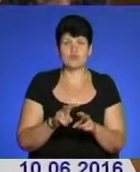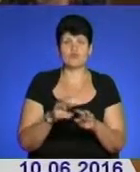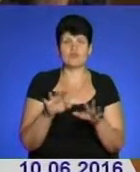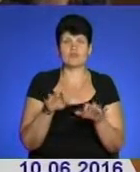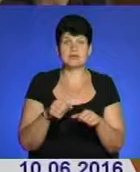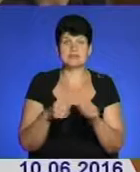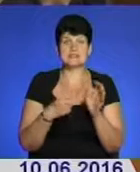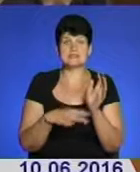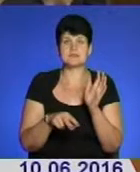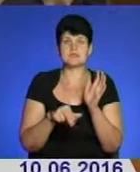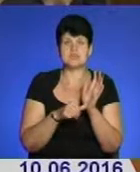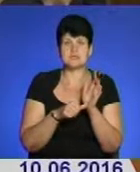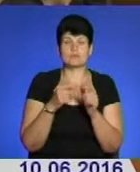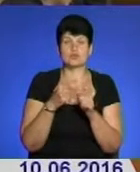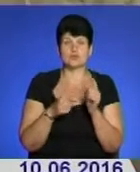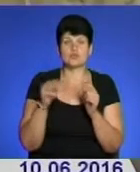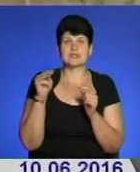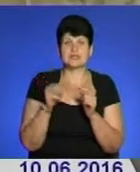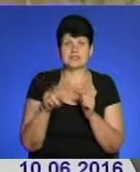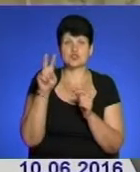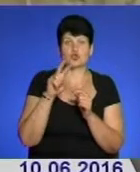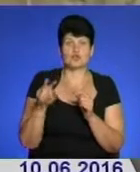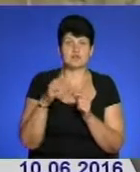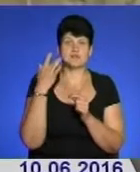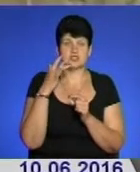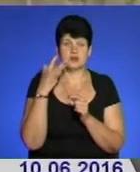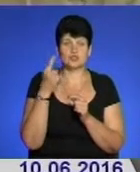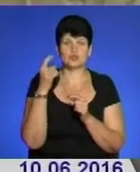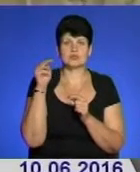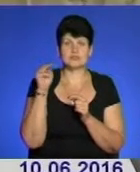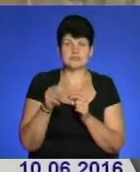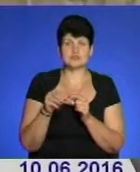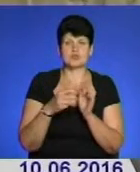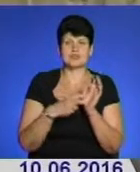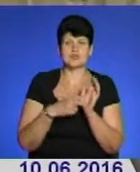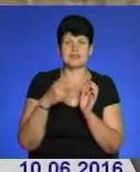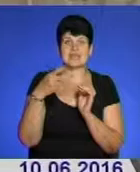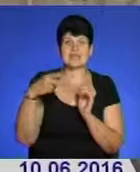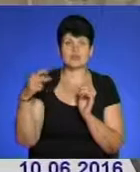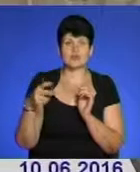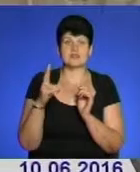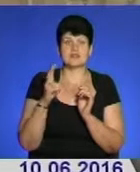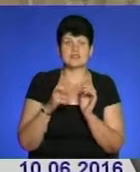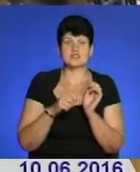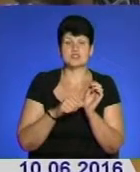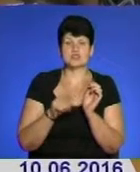вилучили 76,5 тисяч доларів США, 1 700 євро, 261